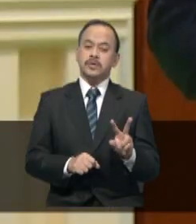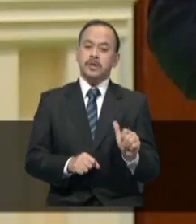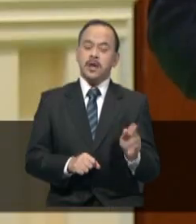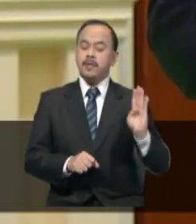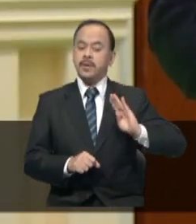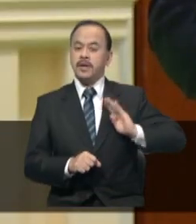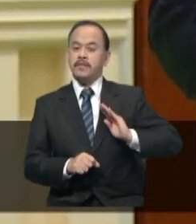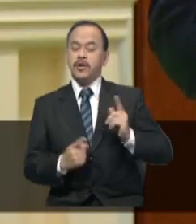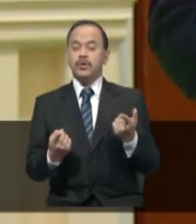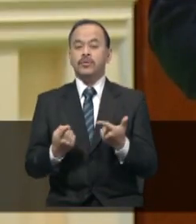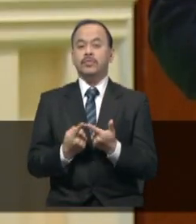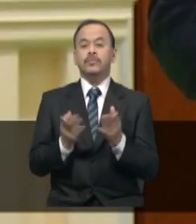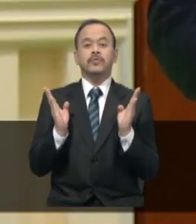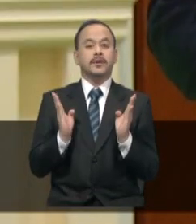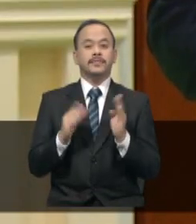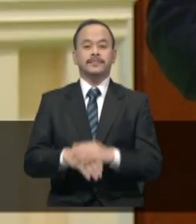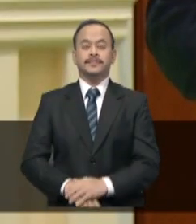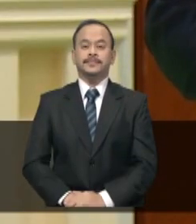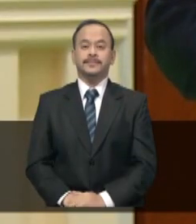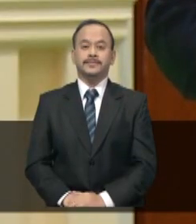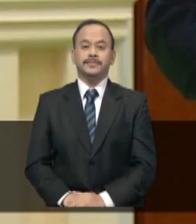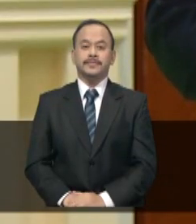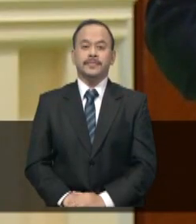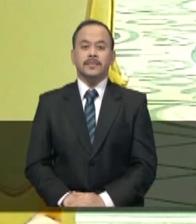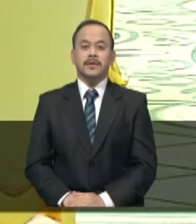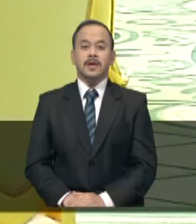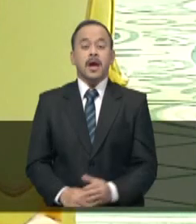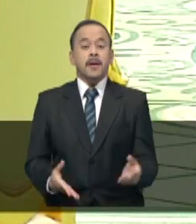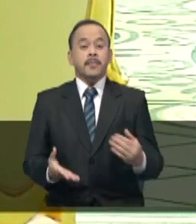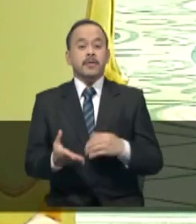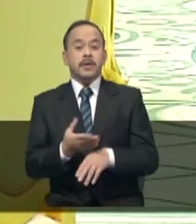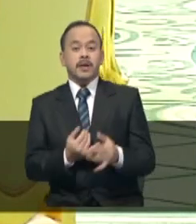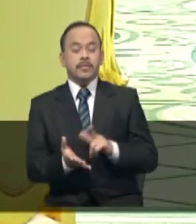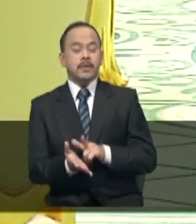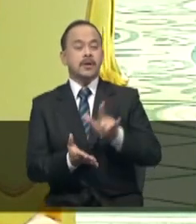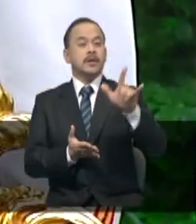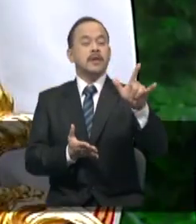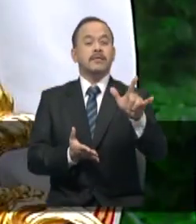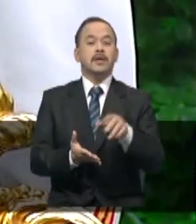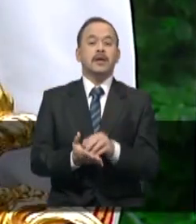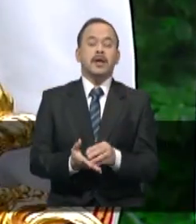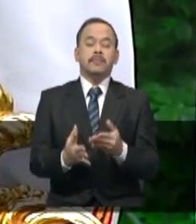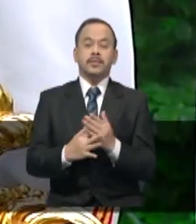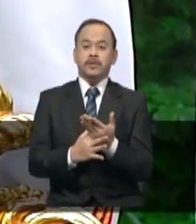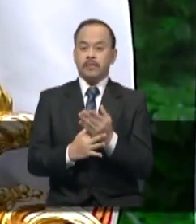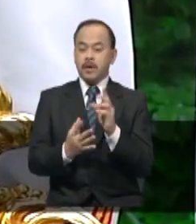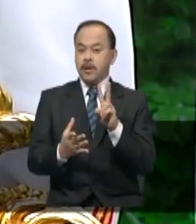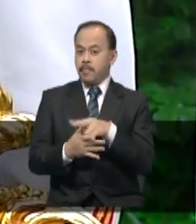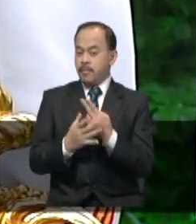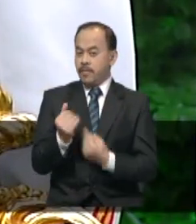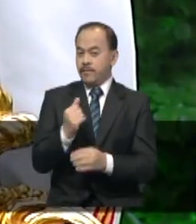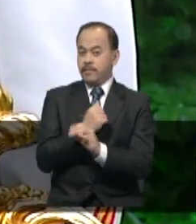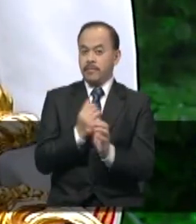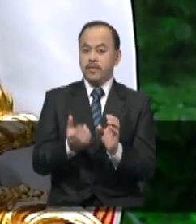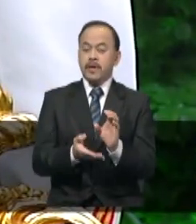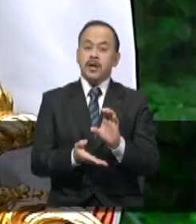our country. The resumption of the direct flights between our capitals have made it